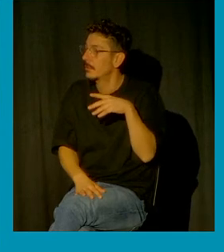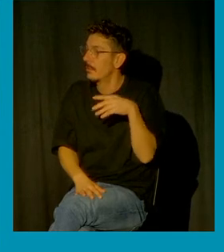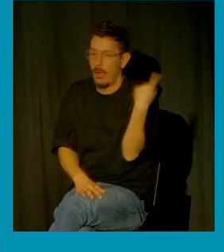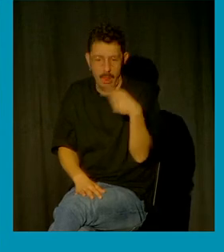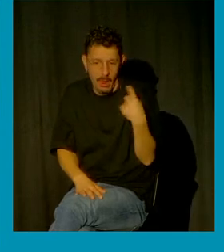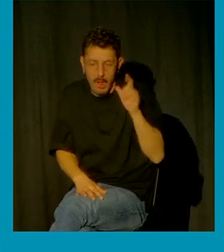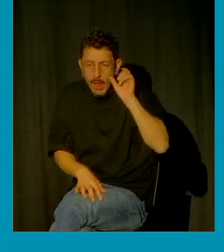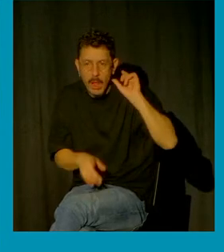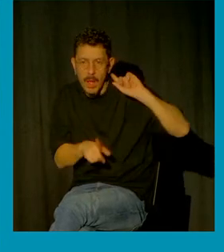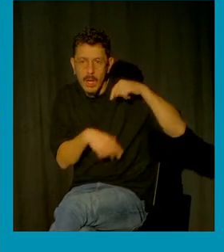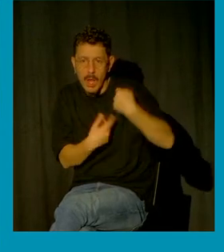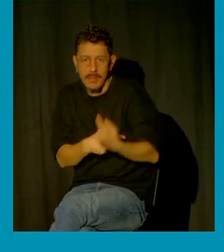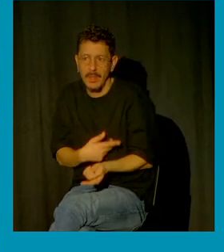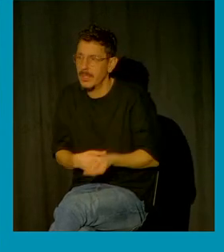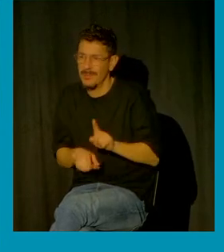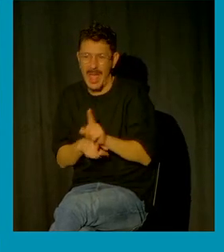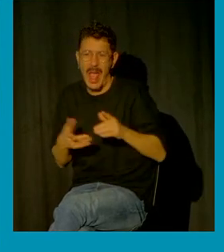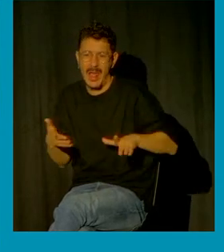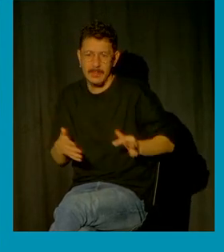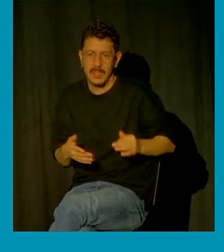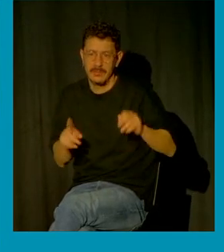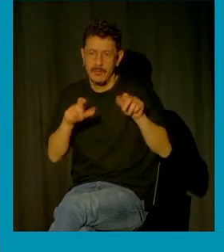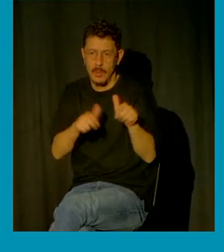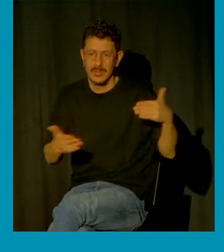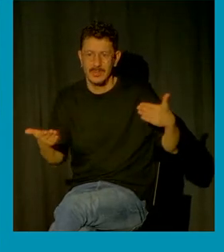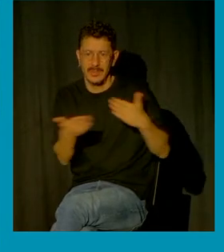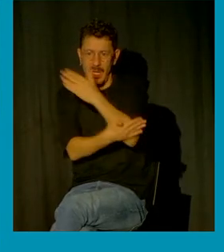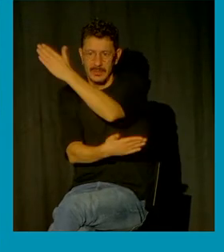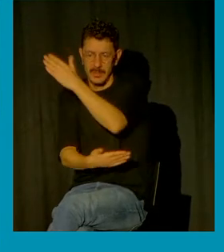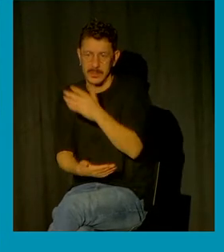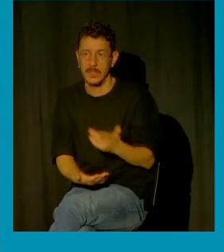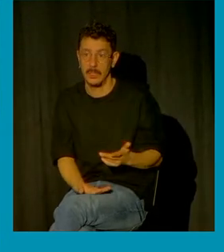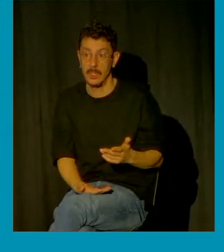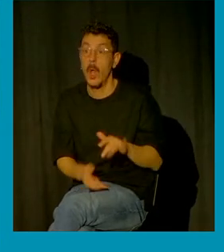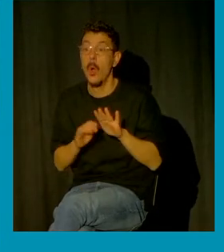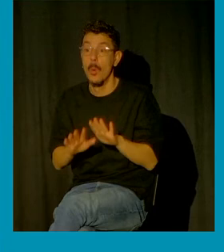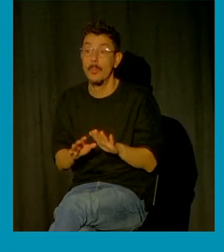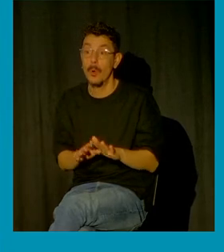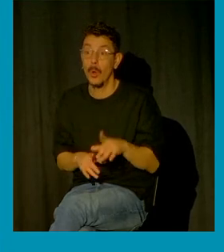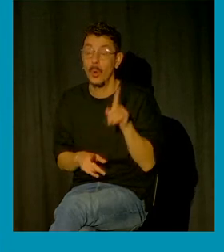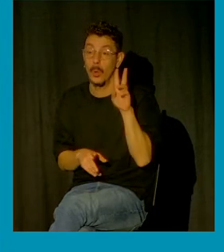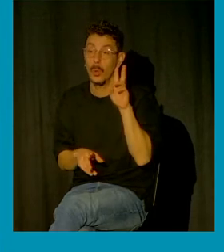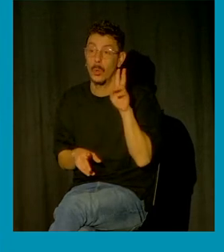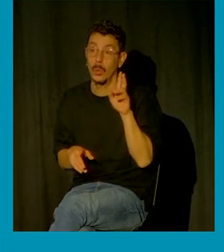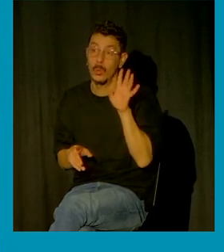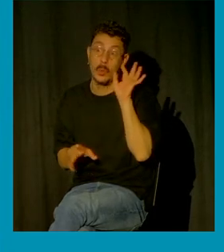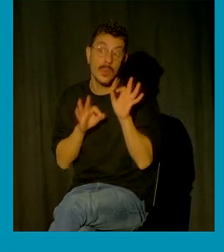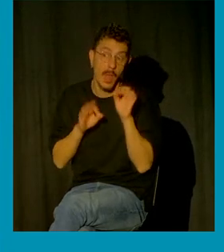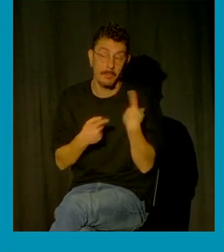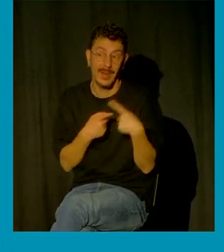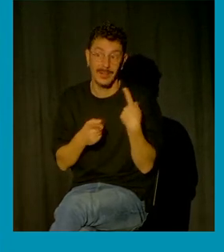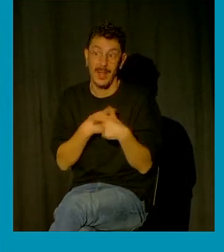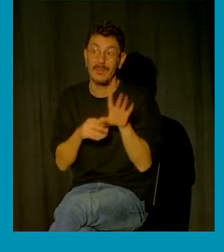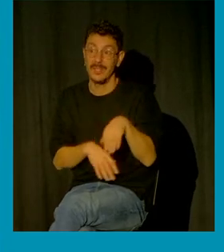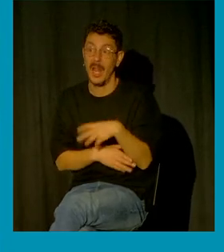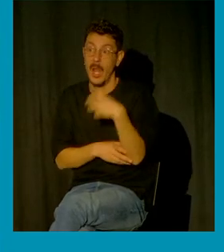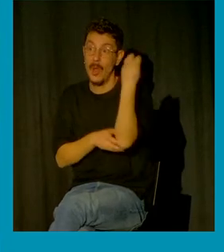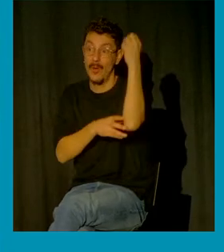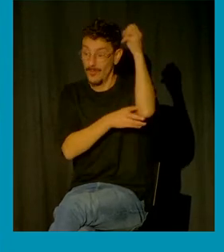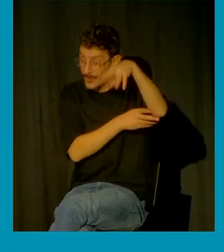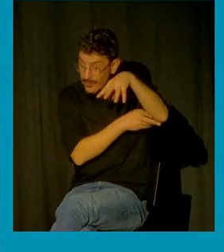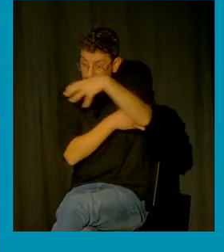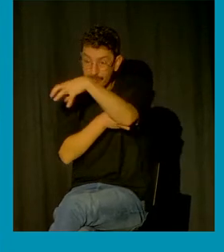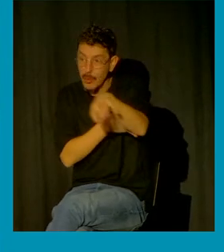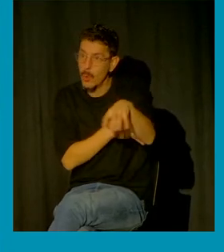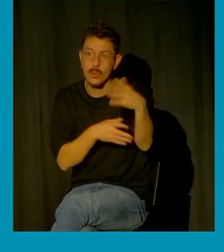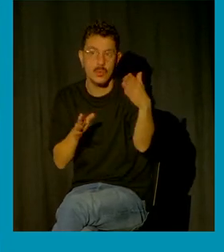absolutament transversal no està formant part del focus i no està formant part inclús del propi